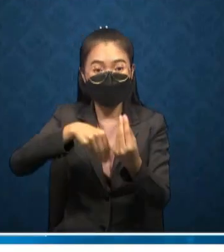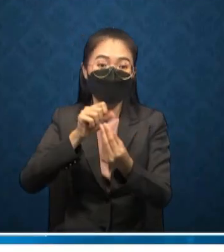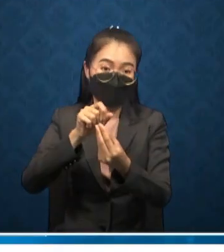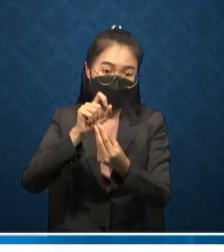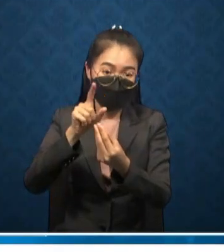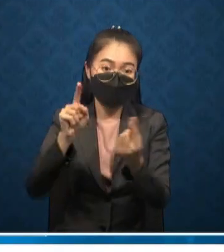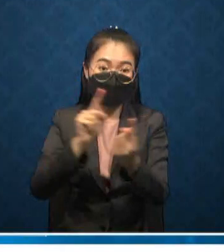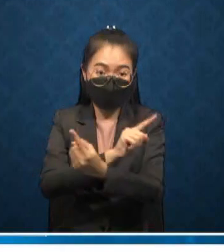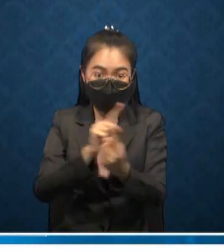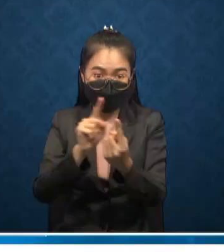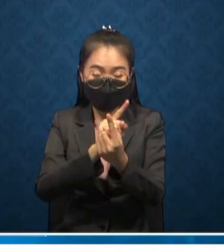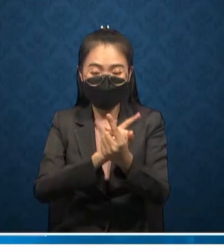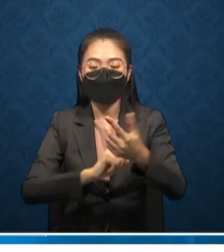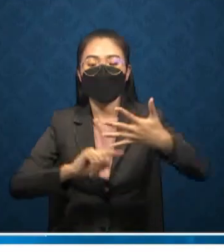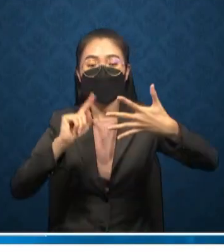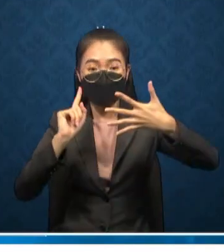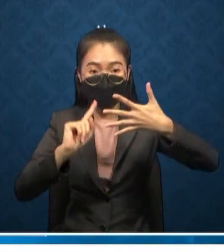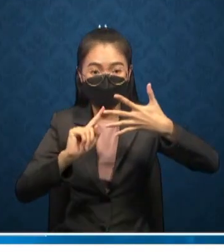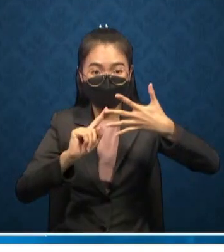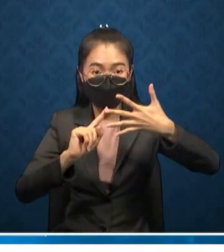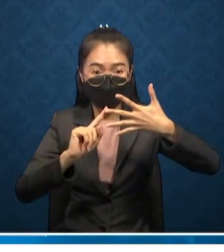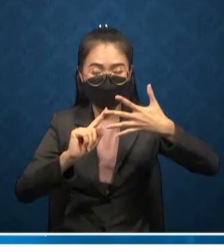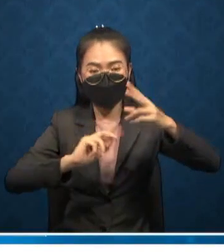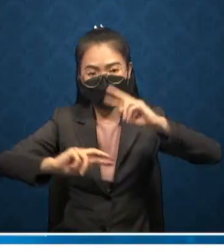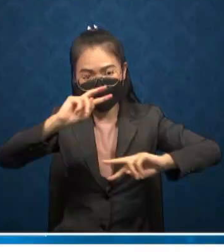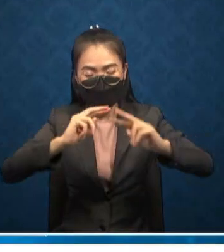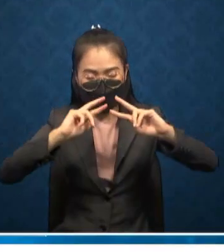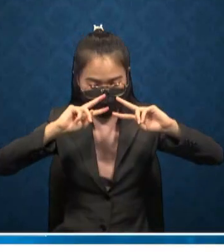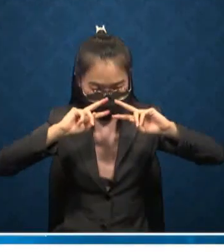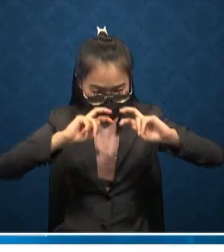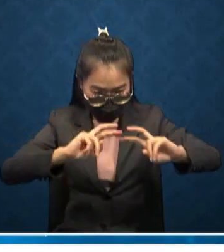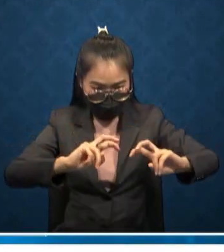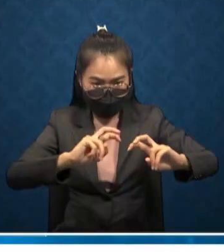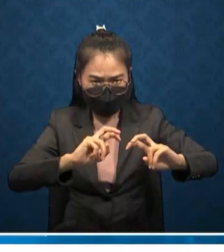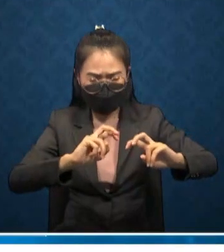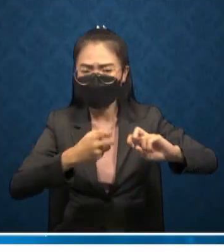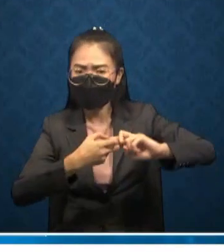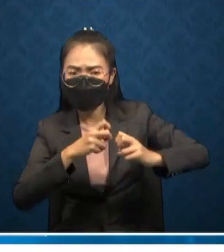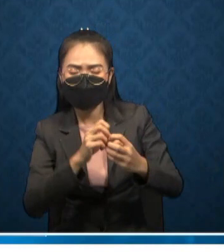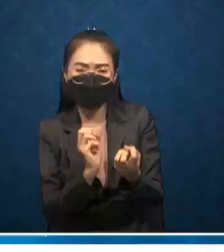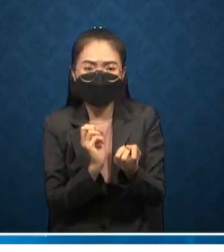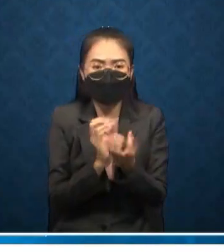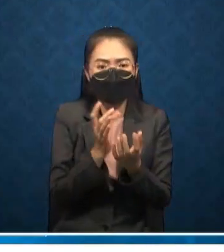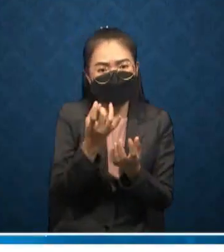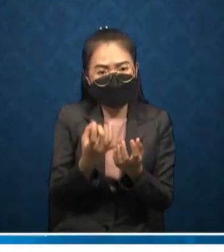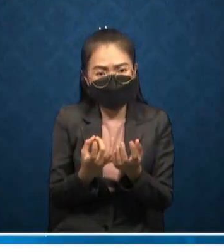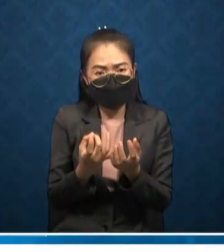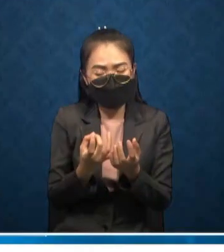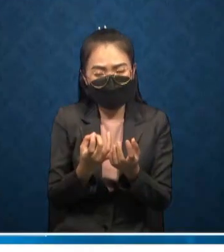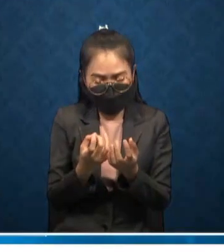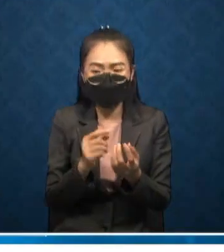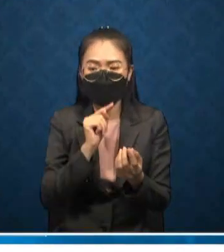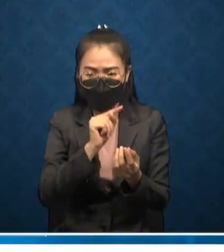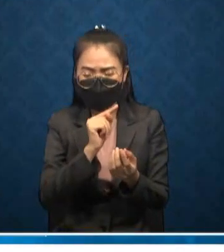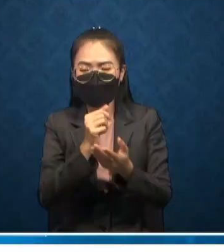ข้อที่ 3ค่ะวิเคราะห์ผลกระทบในการนำทุนวัฒนธรรมมาสร้างมูลค่าทางเศรษฐกิจ